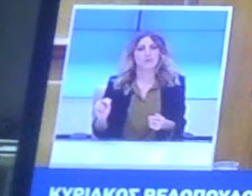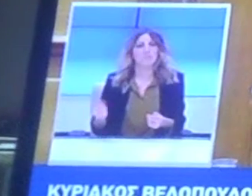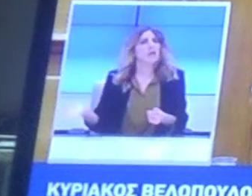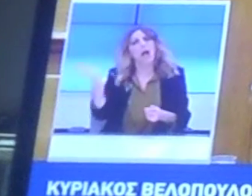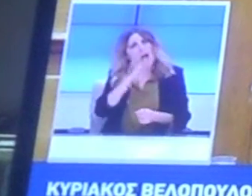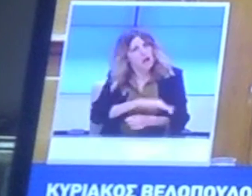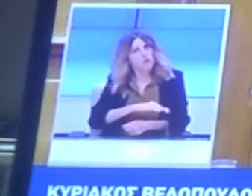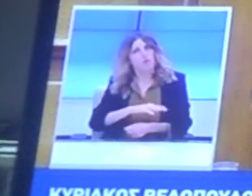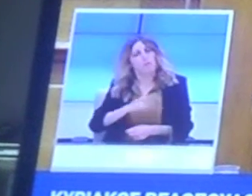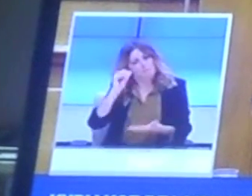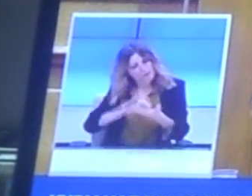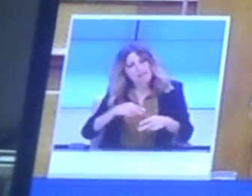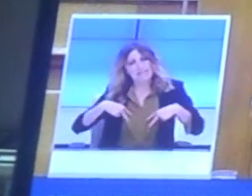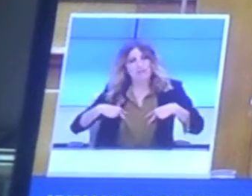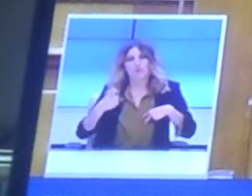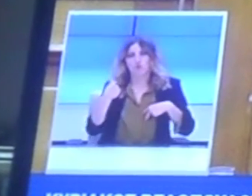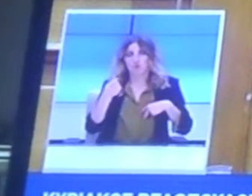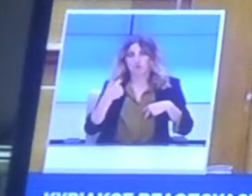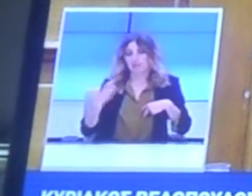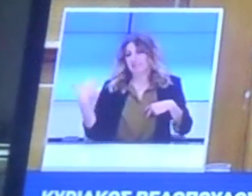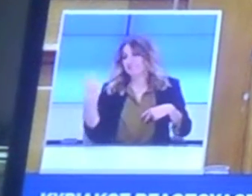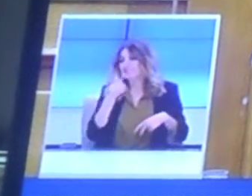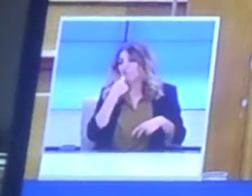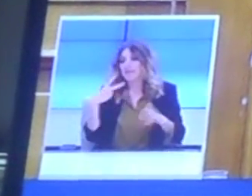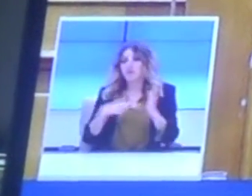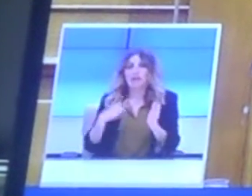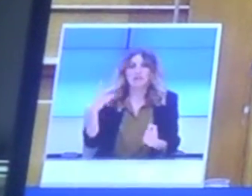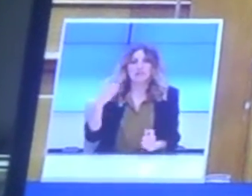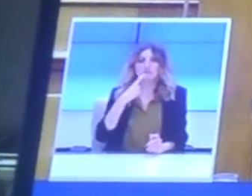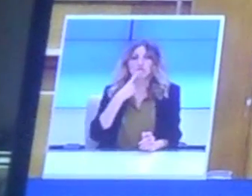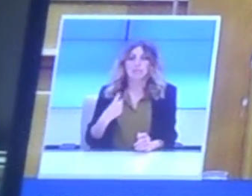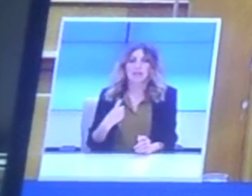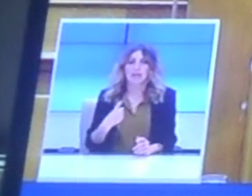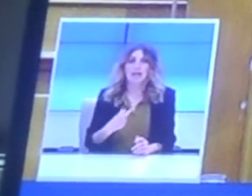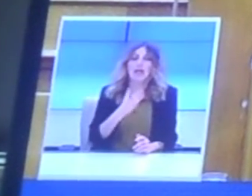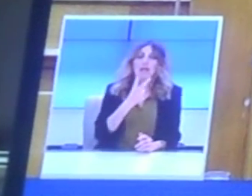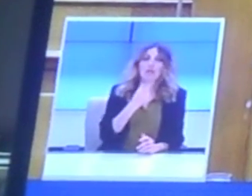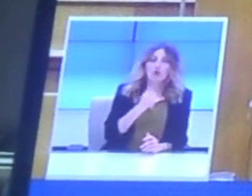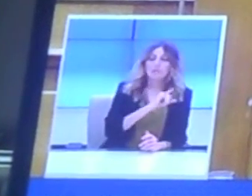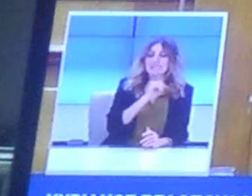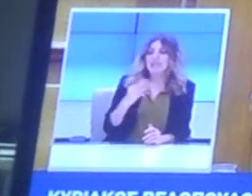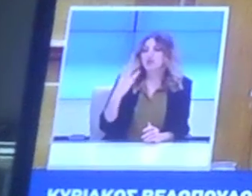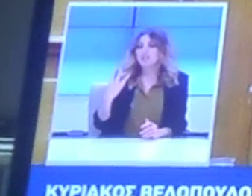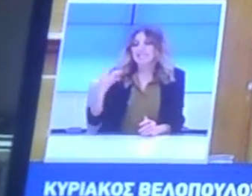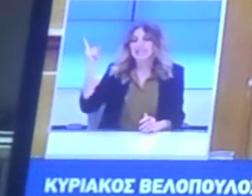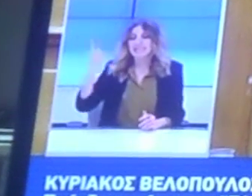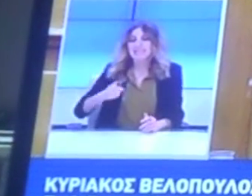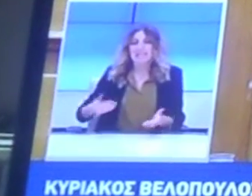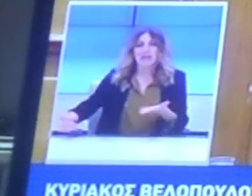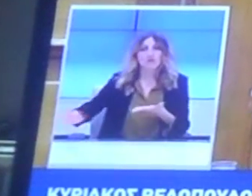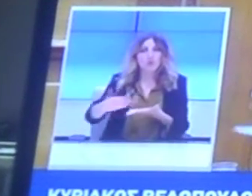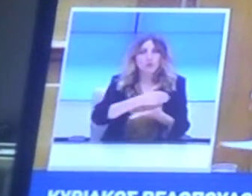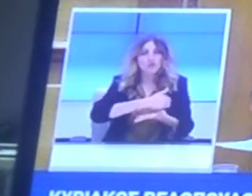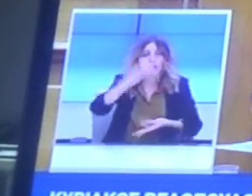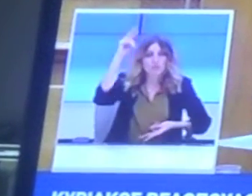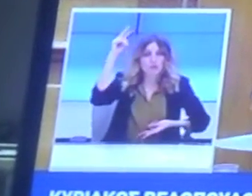σας, τον Σεπτέμβριο του 2020. Στο 2,5-3% του ΑΕΠ το μηνιαίο κόστος